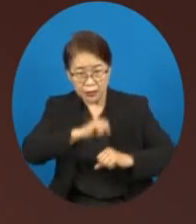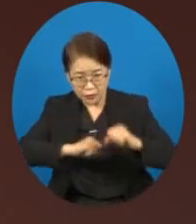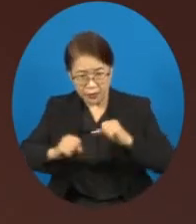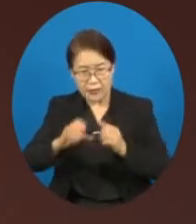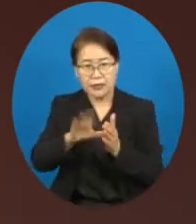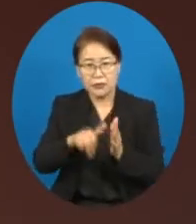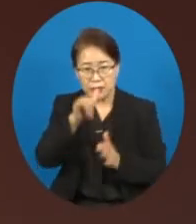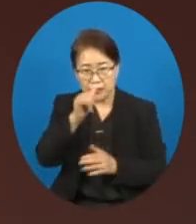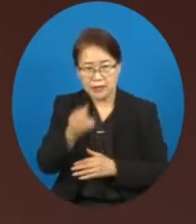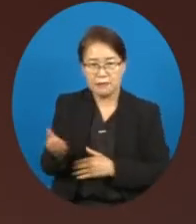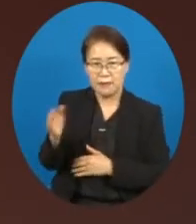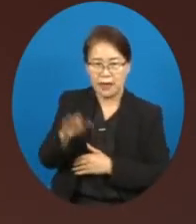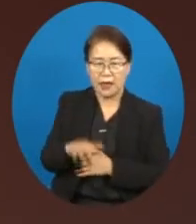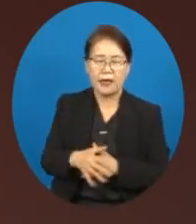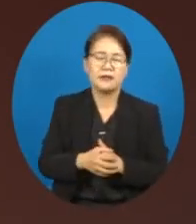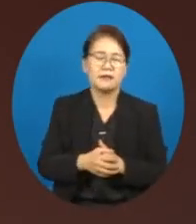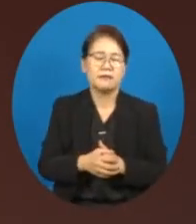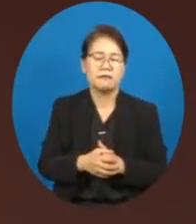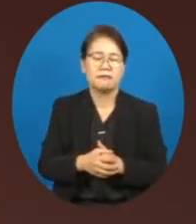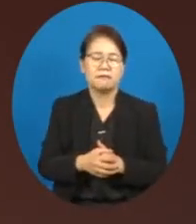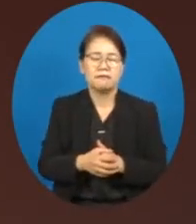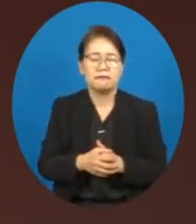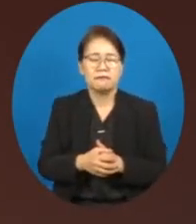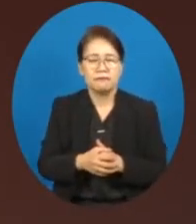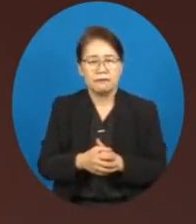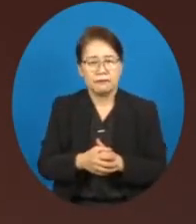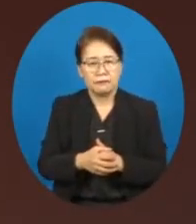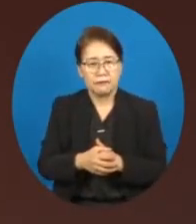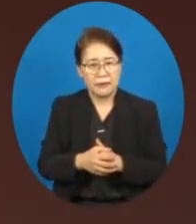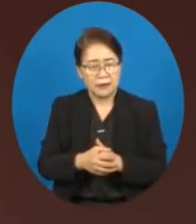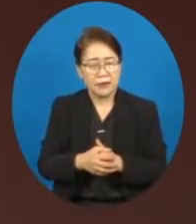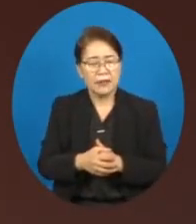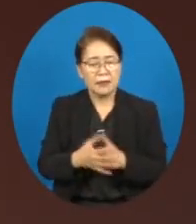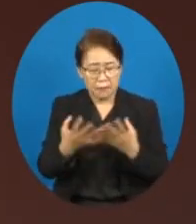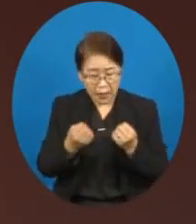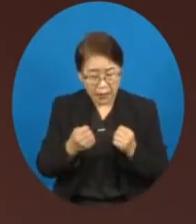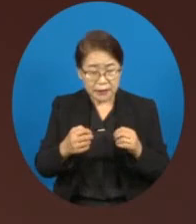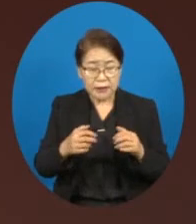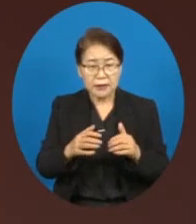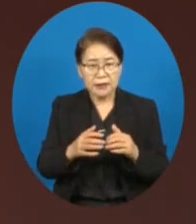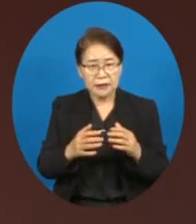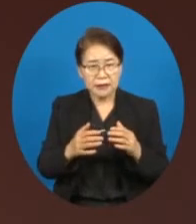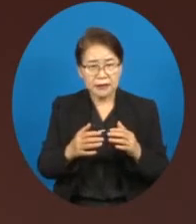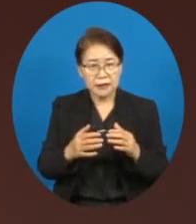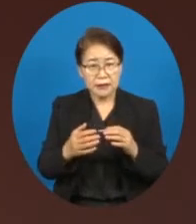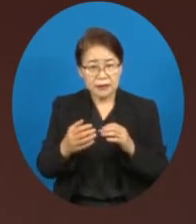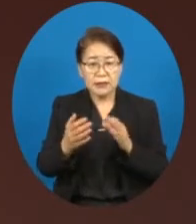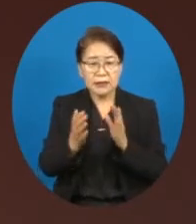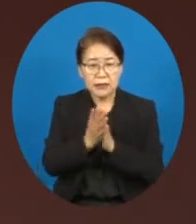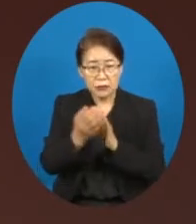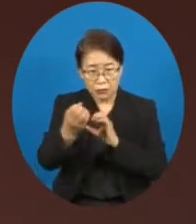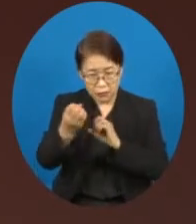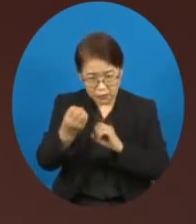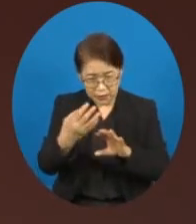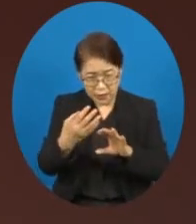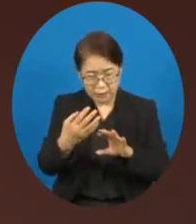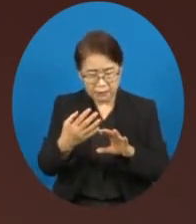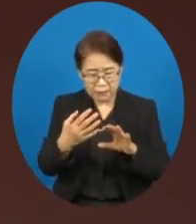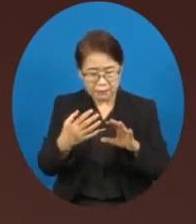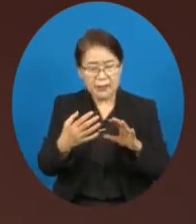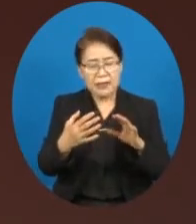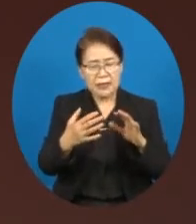있지만 많은 경우는요 사람을 통해서 기도의 응답을 경험하게 하신다는